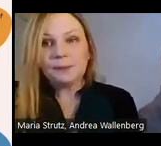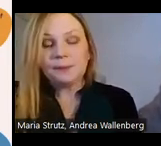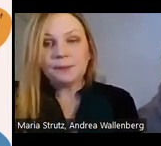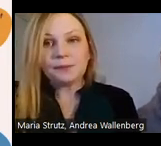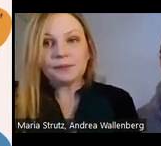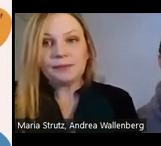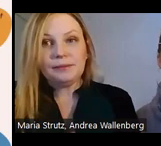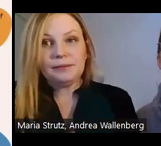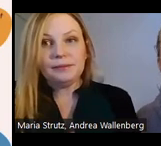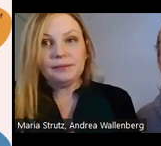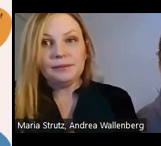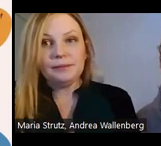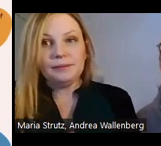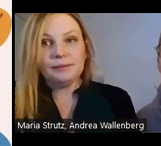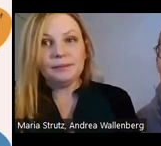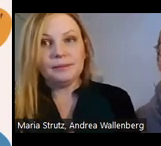de här